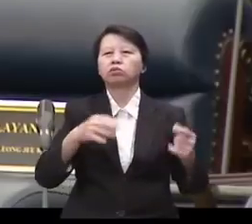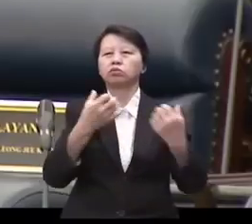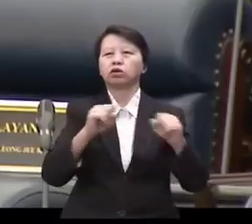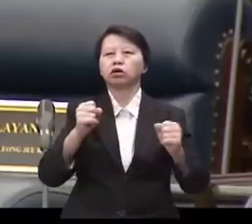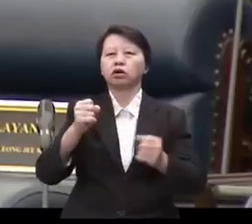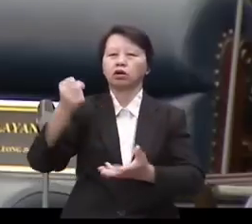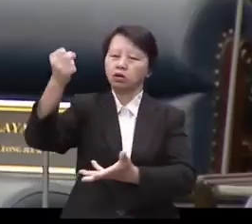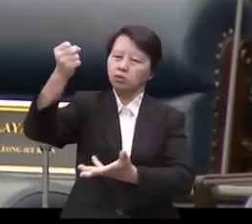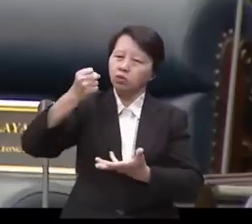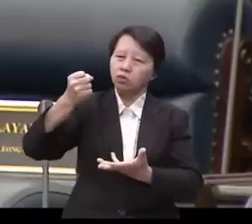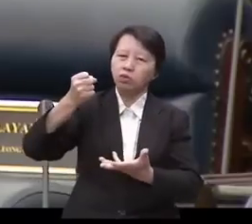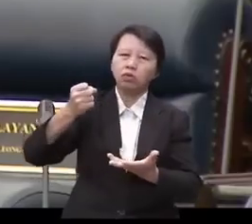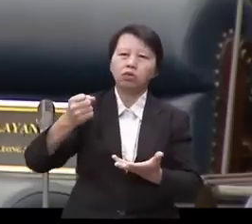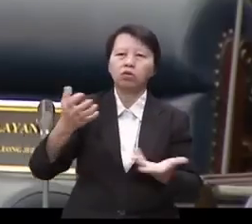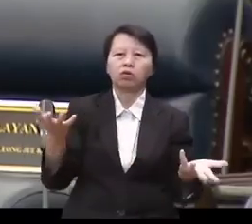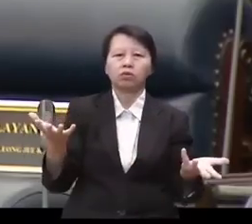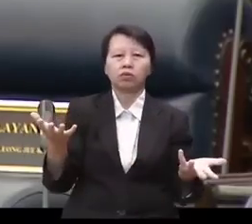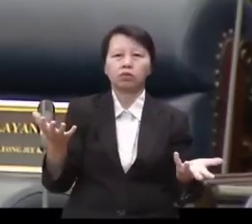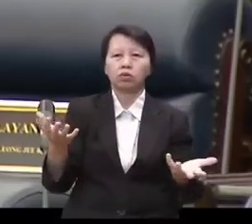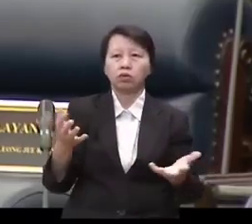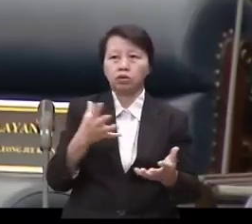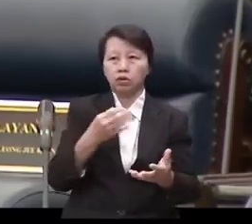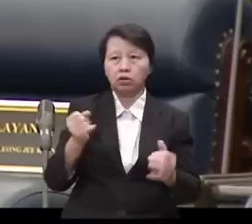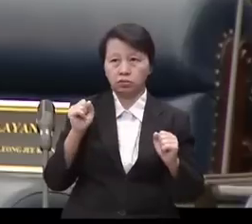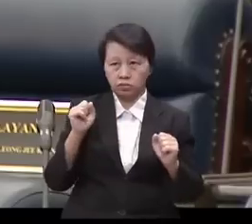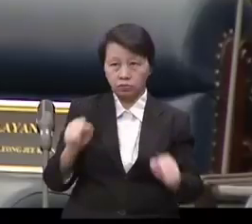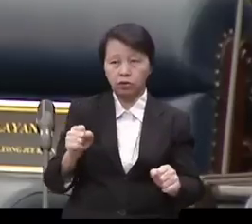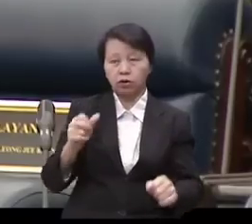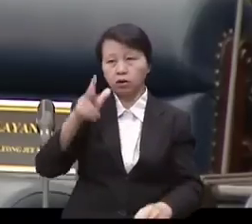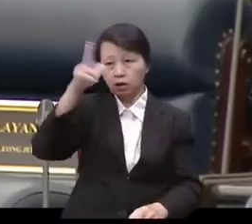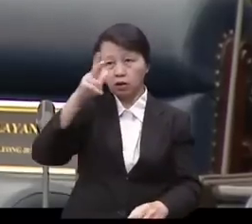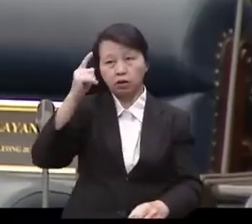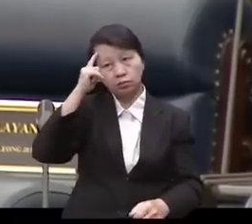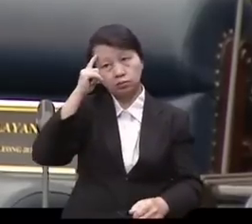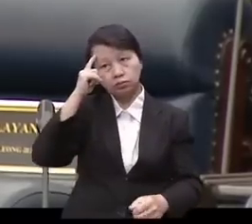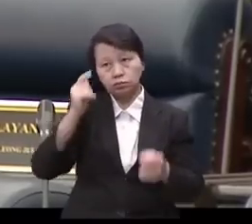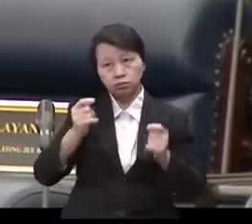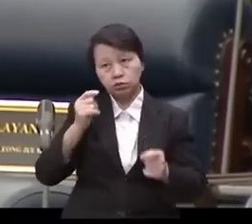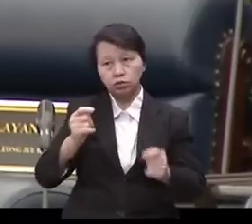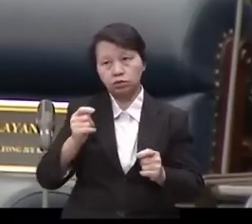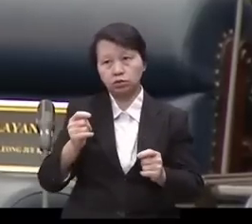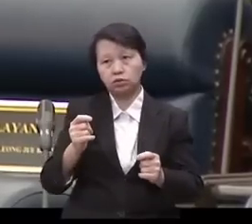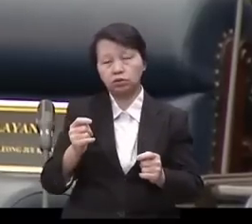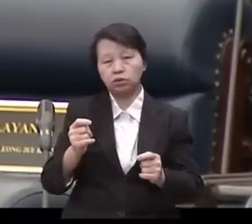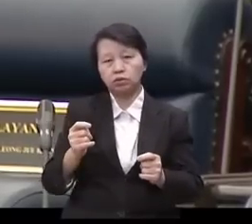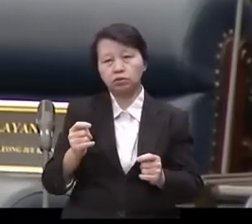dan bolehkah kerjaan mempertimbangkan